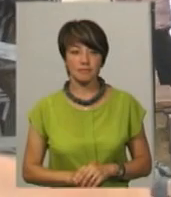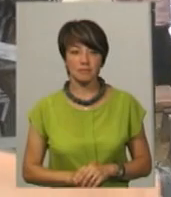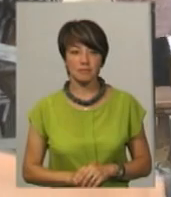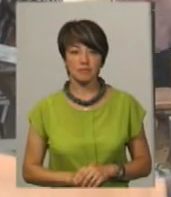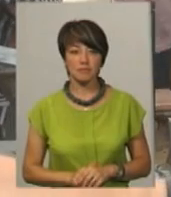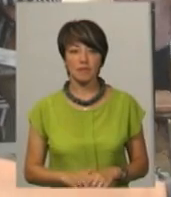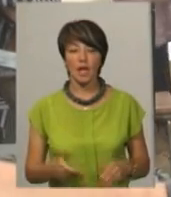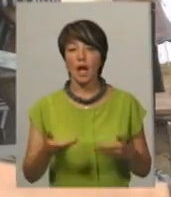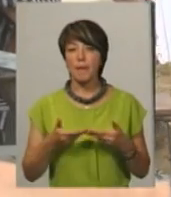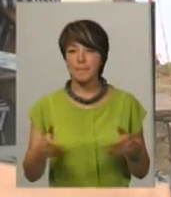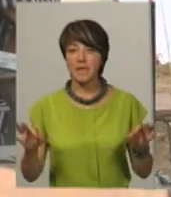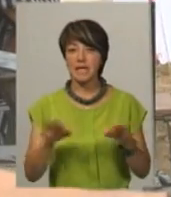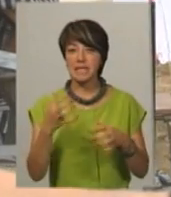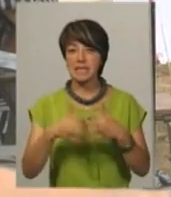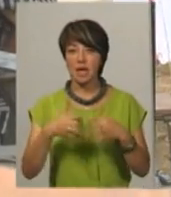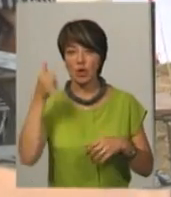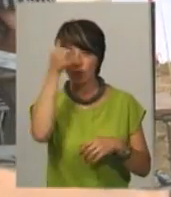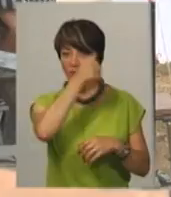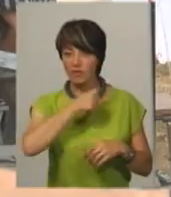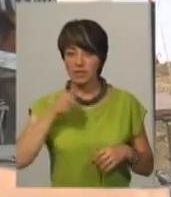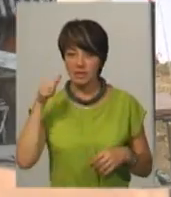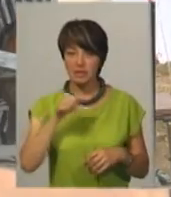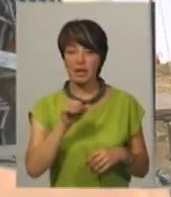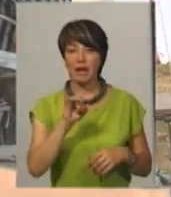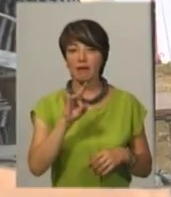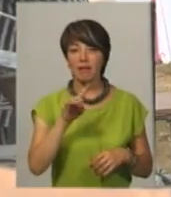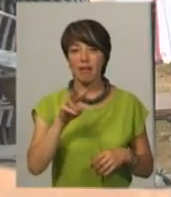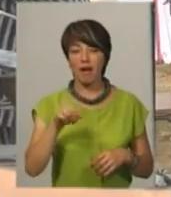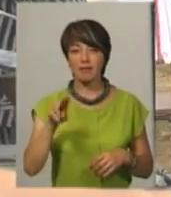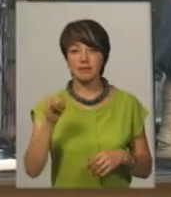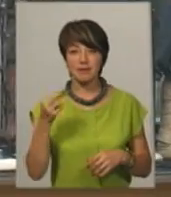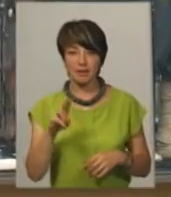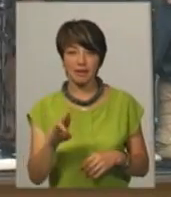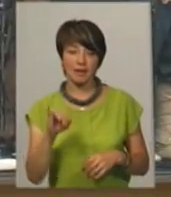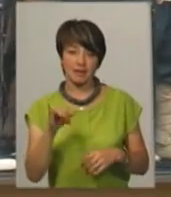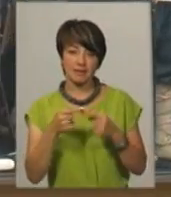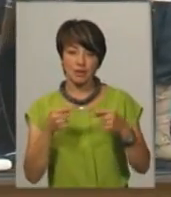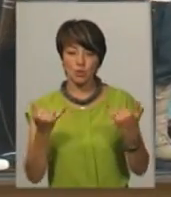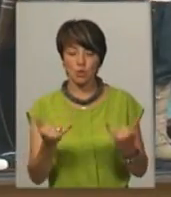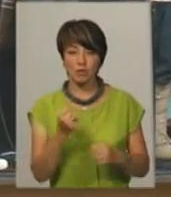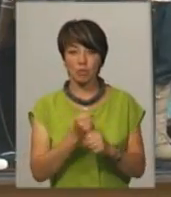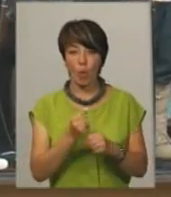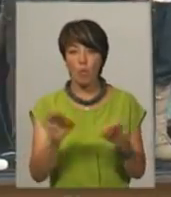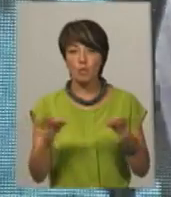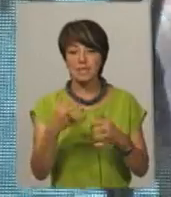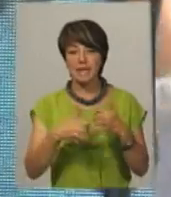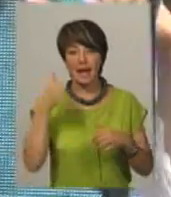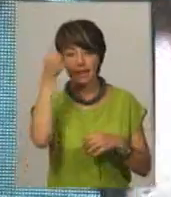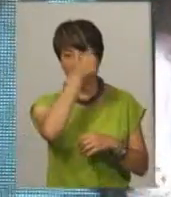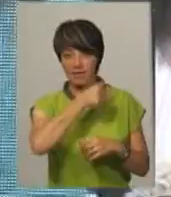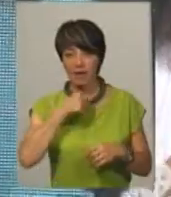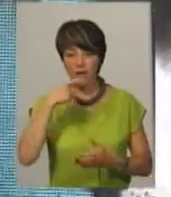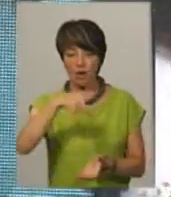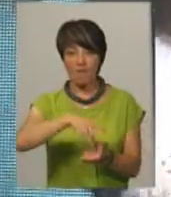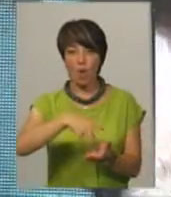Ми граємо середньовічну музику, ірландську музику, кельтську музику у сучасних обробках. Музика середніх віків, каже вокалістка гурту